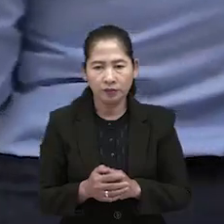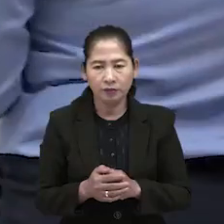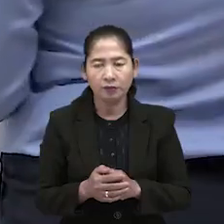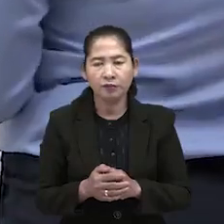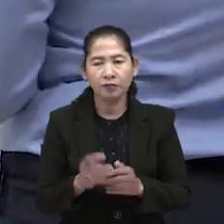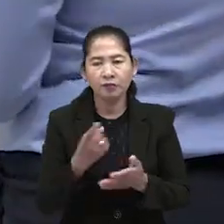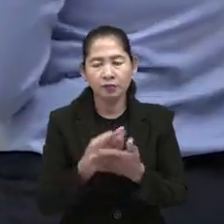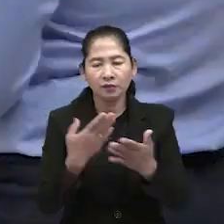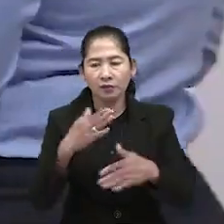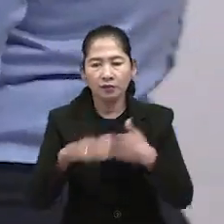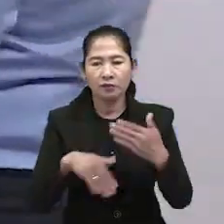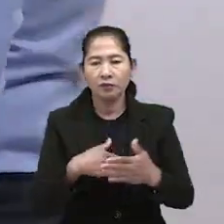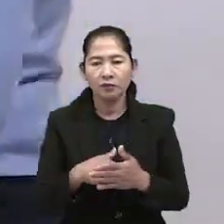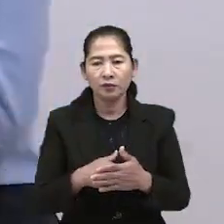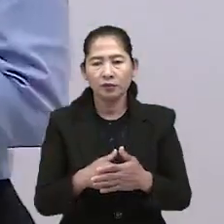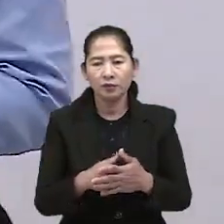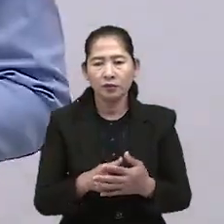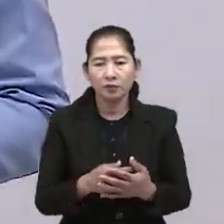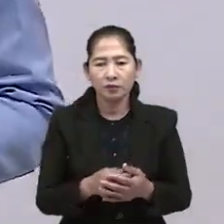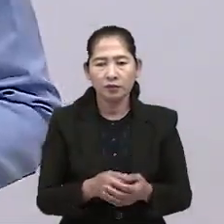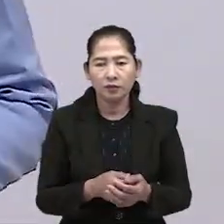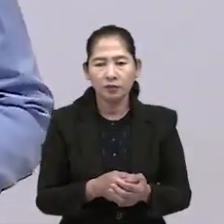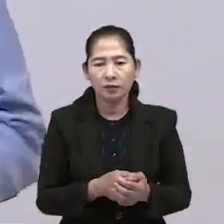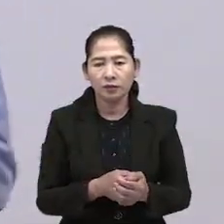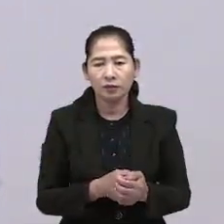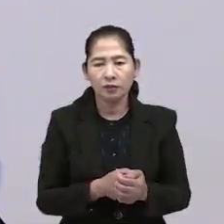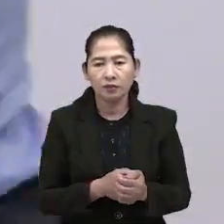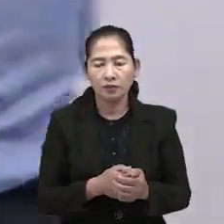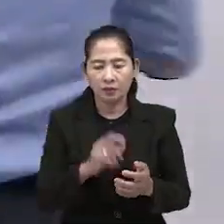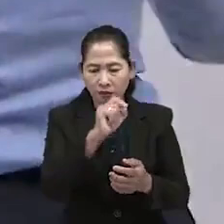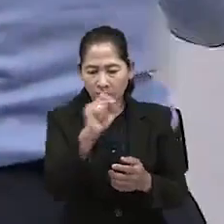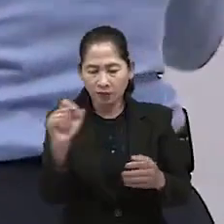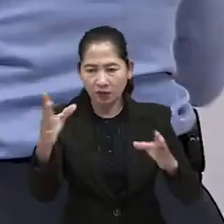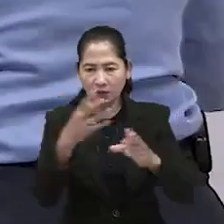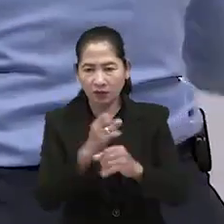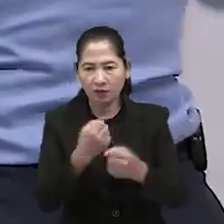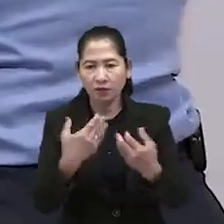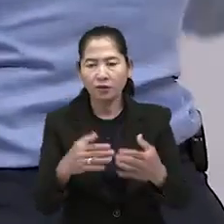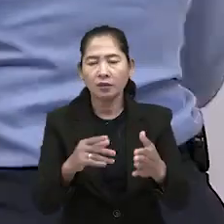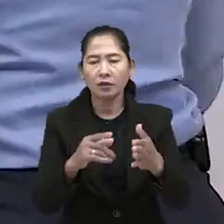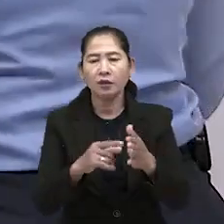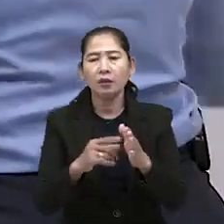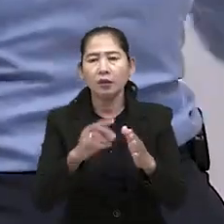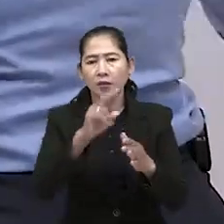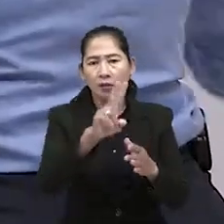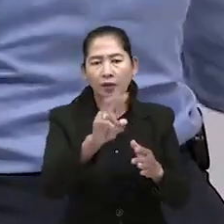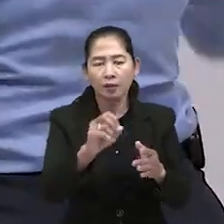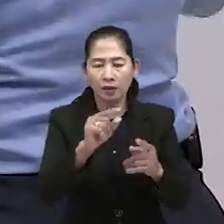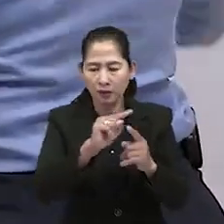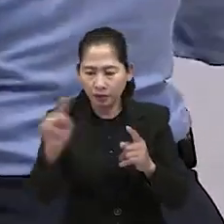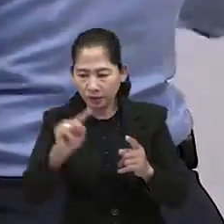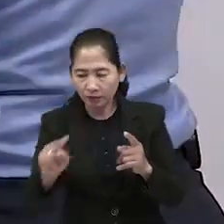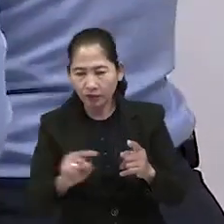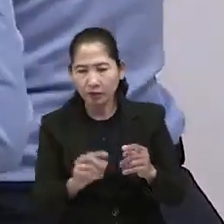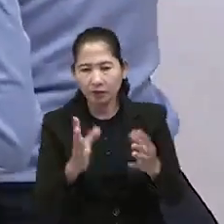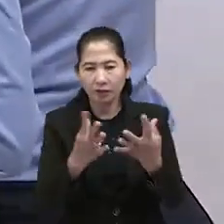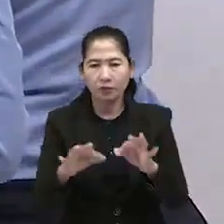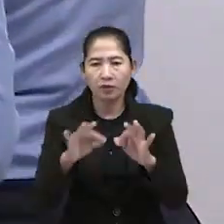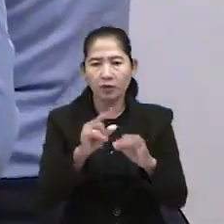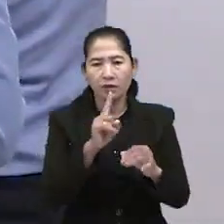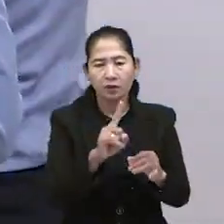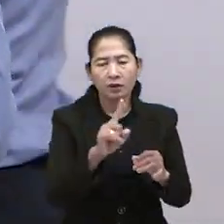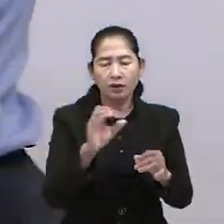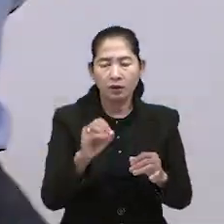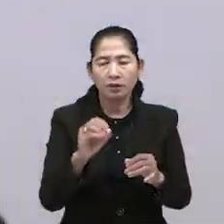យ៉ាងម៉េចដែរកូនទាំងអស់គ្នាកូនសរសេរចាប់ហើយមែនទេមិនទៀមទាយកដល់20បន្ទាត់30បន្ទាត់ទេប្រការសំខាន់10